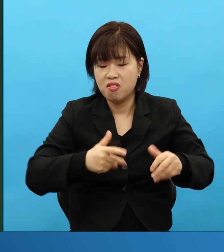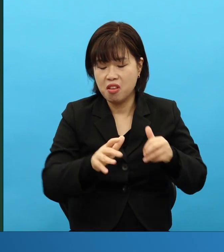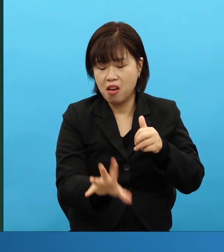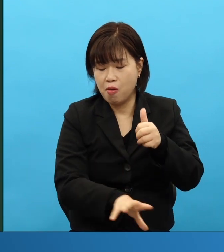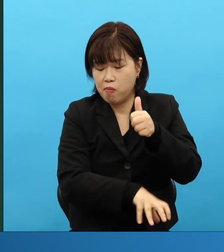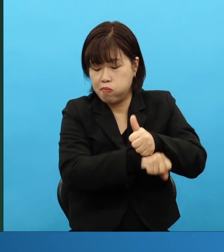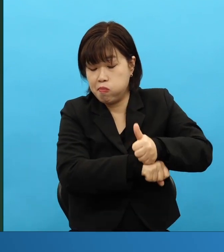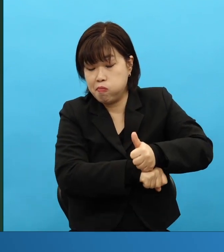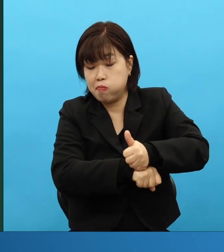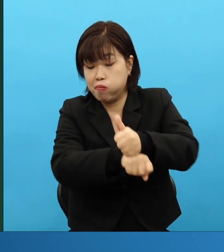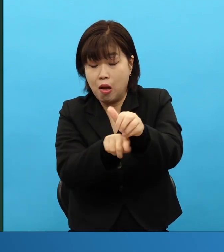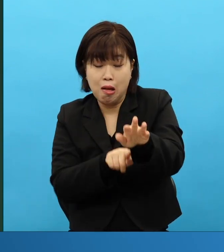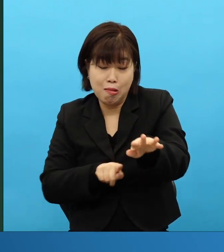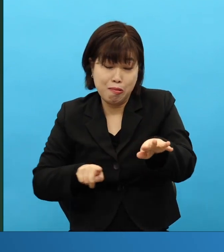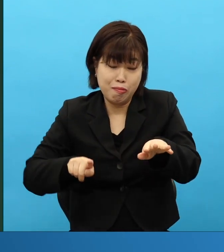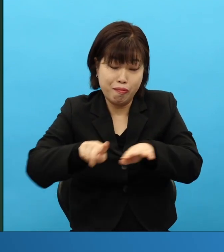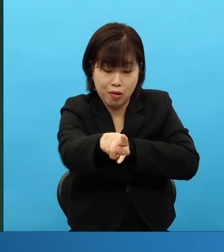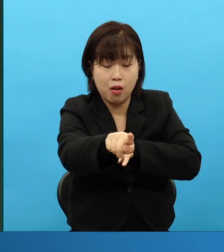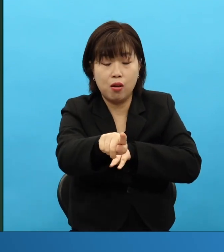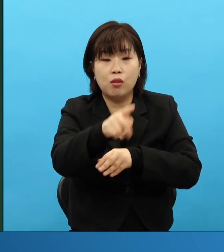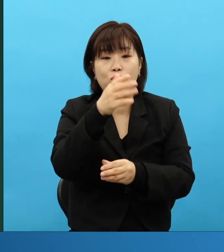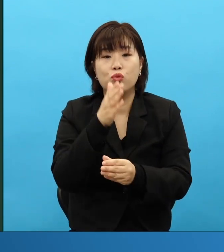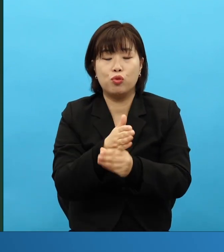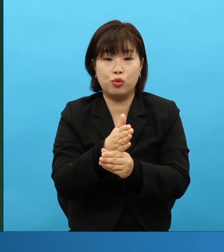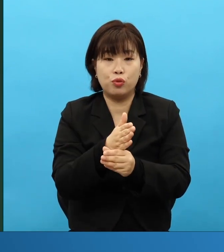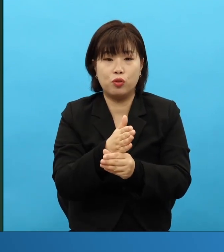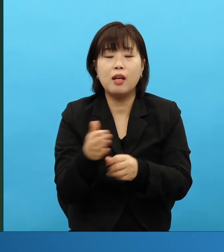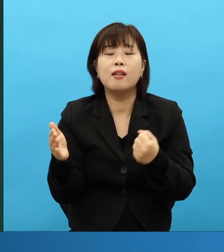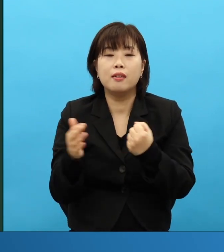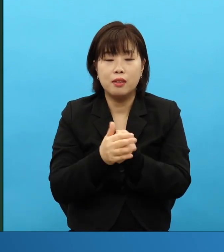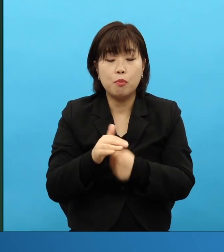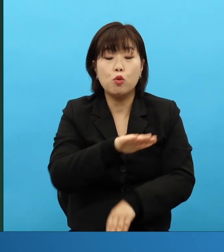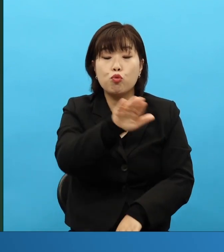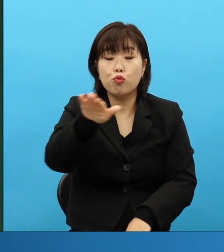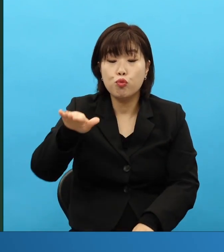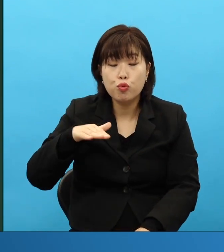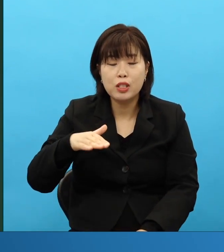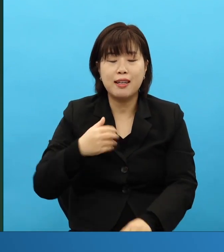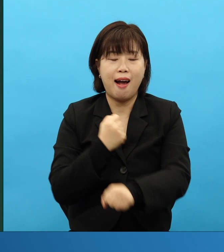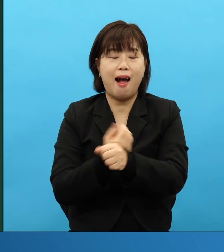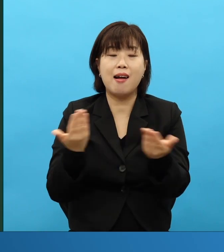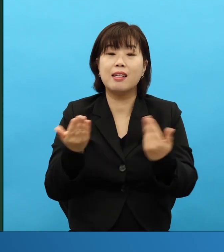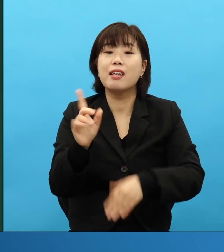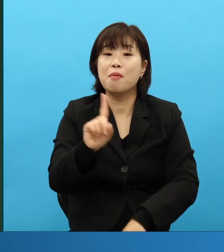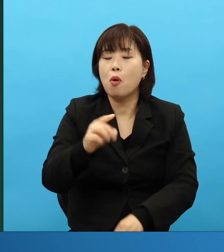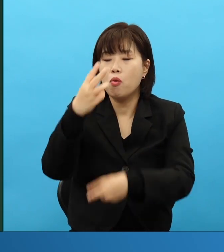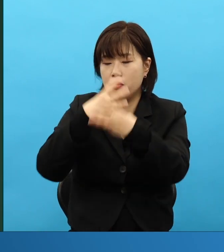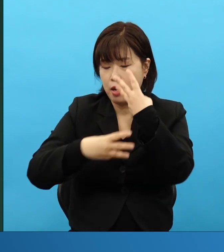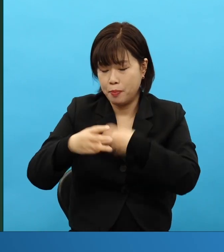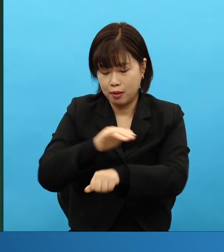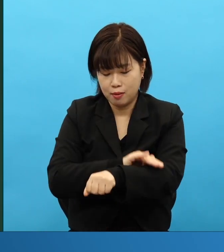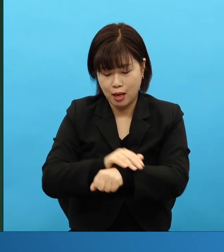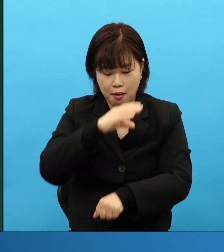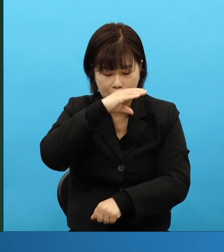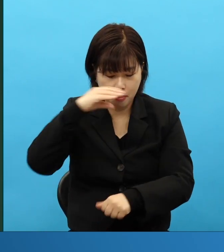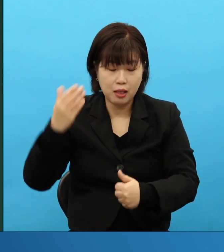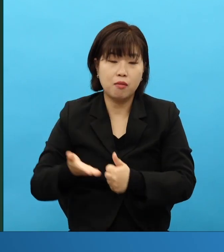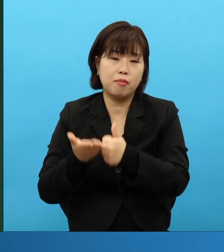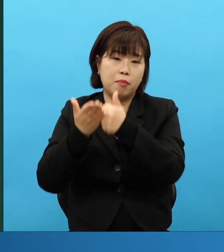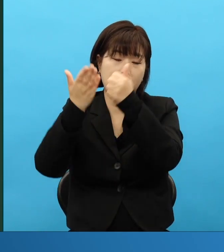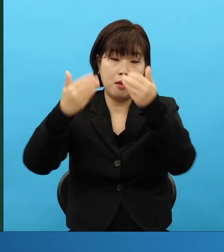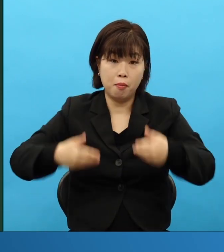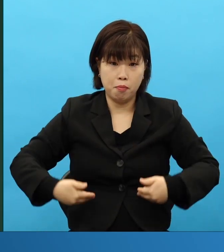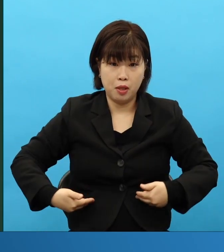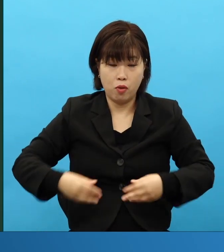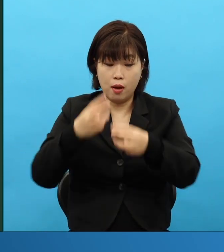저는 마음속 깊이 렘넌트 운동을 해야 된다. And so deep in my heart, I thought I need to do the remnant movement. 렘넌트에게 올인해야 된다. That I took my